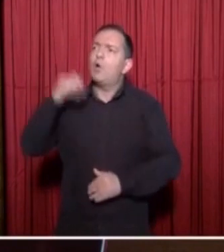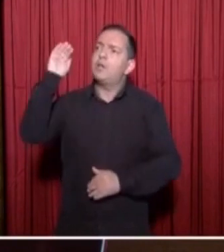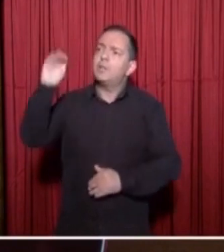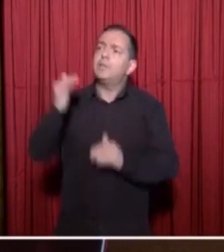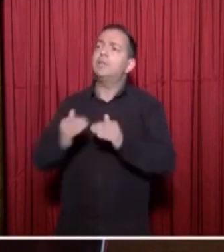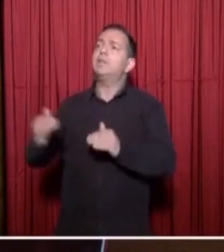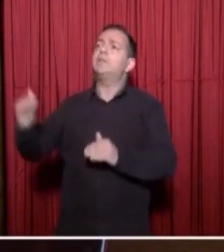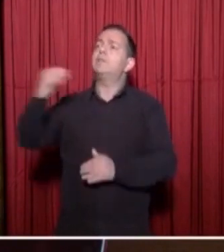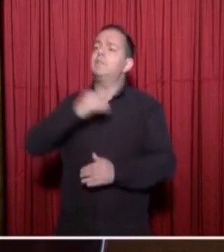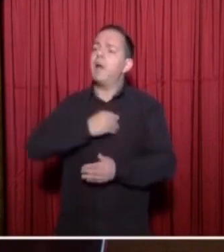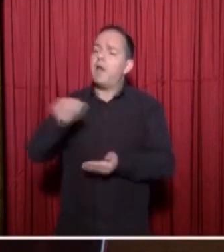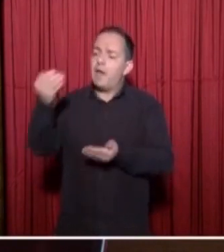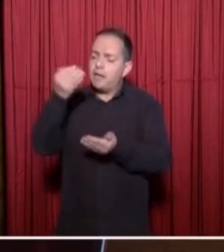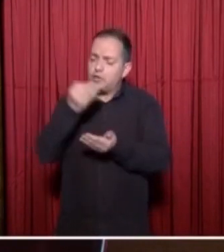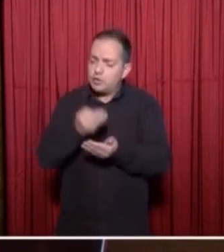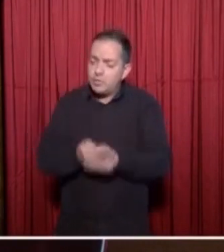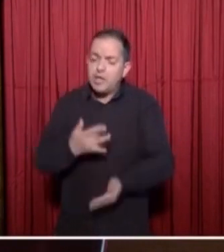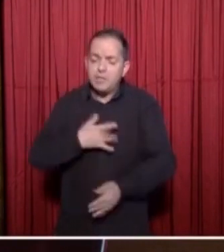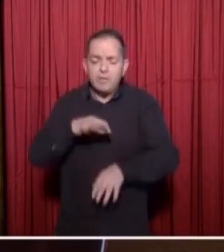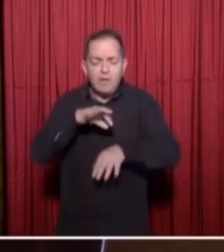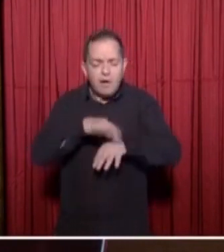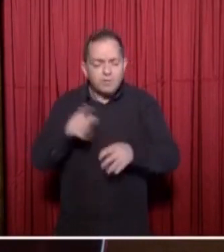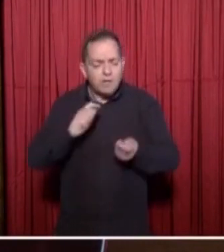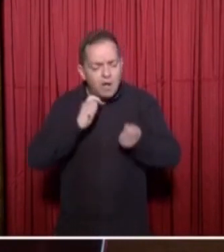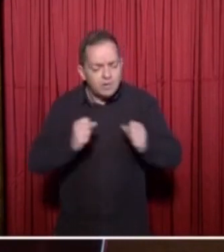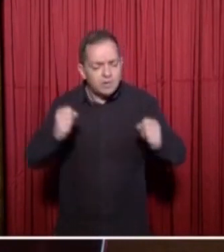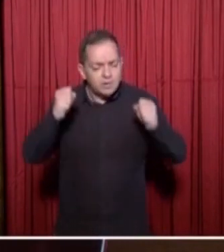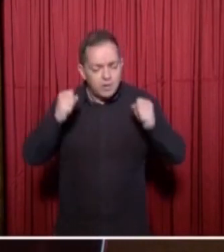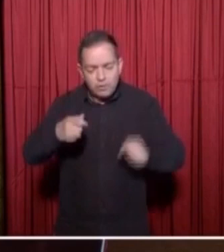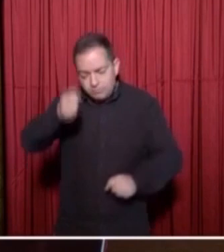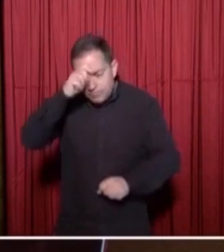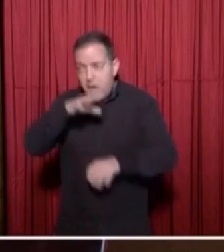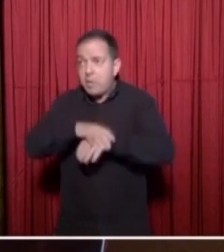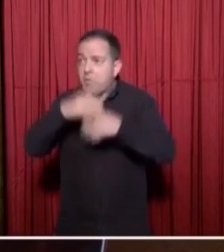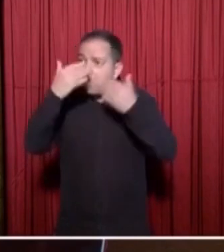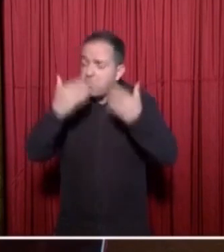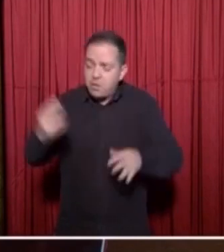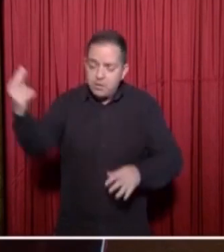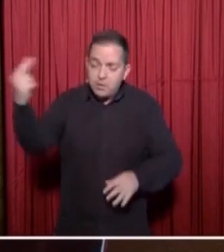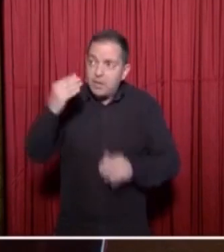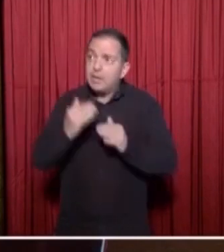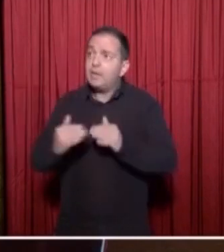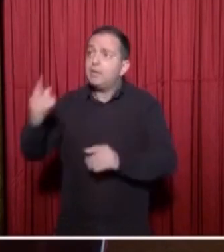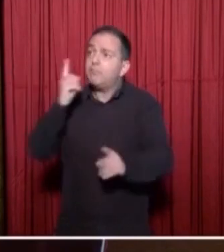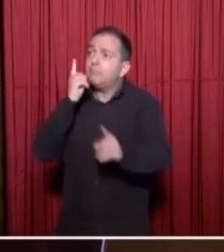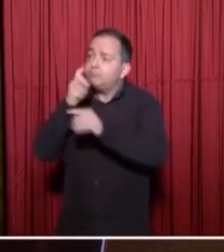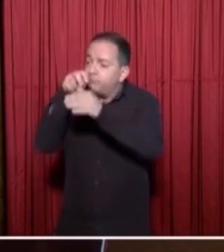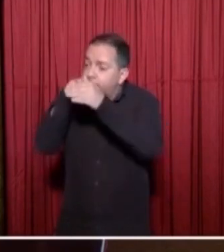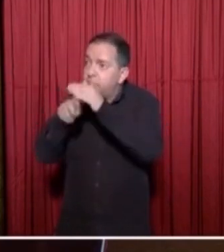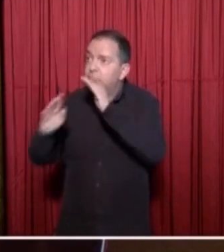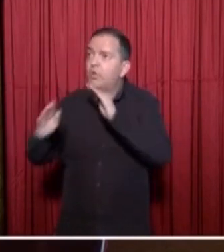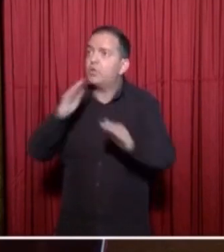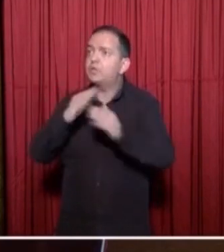εγώ είπα, Κύριε ελέησόν με, ίασε την ψυχή μου ότι ημαρτώνσι. Κύριε προσέ